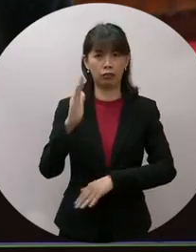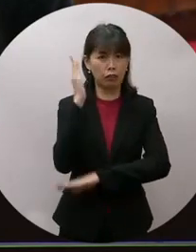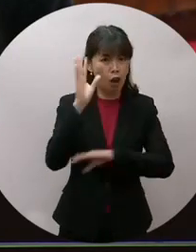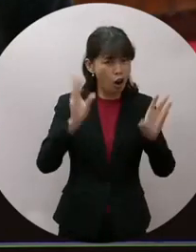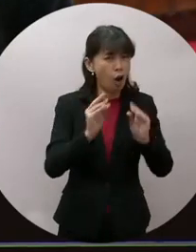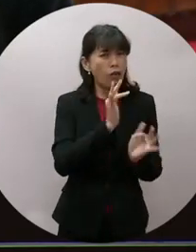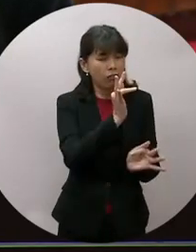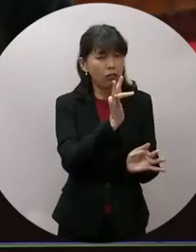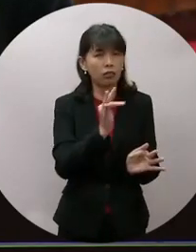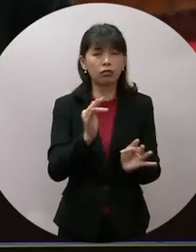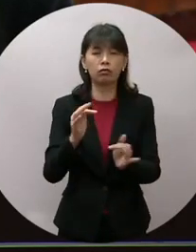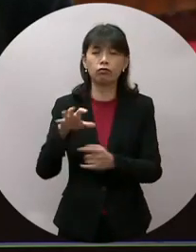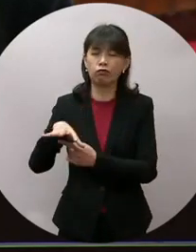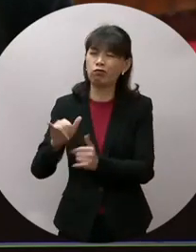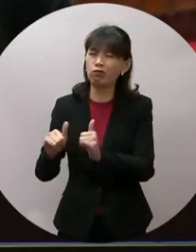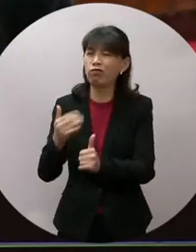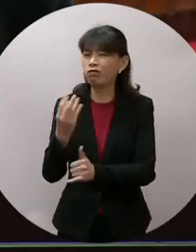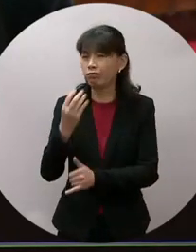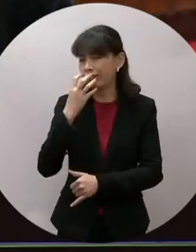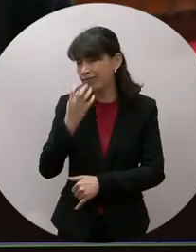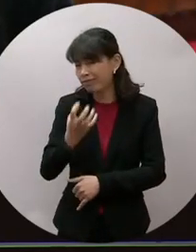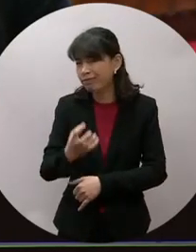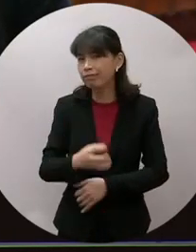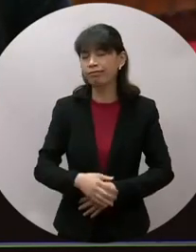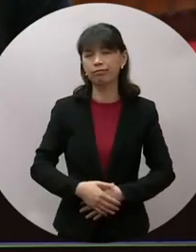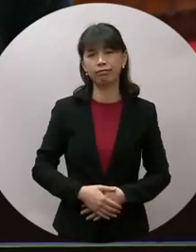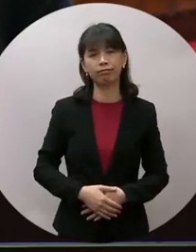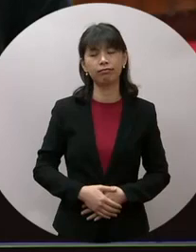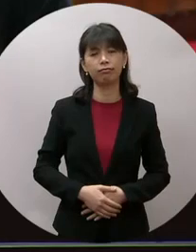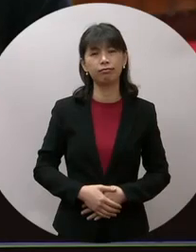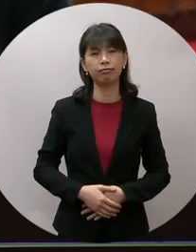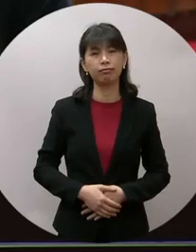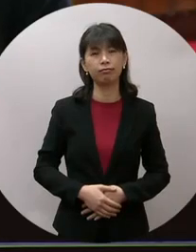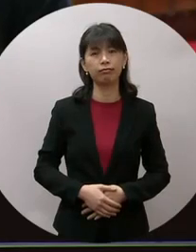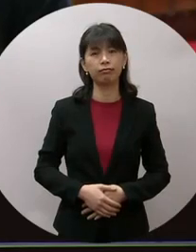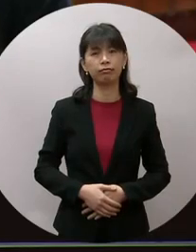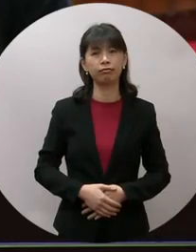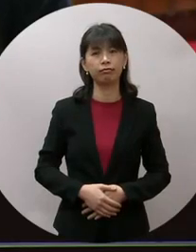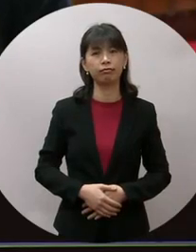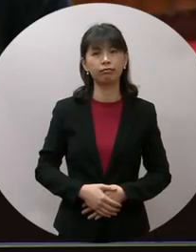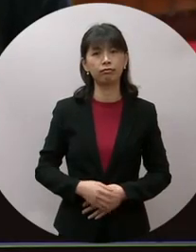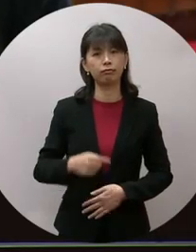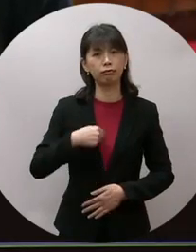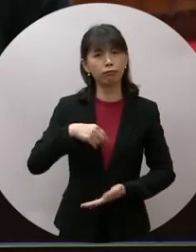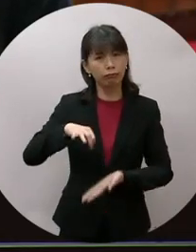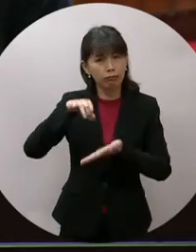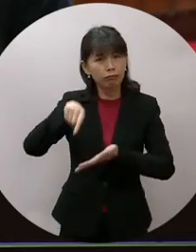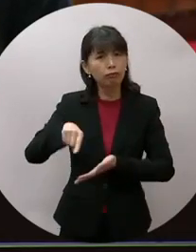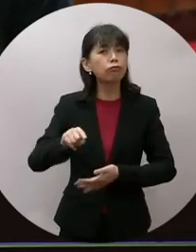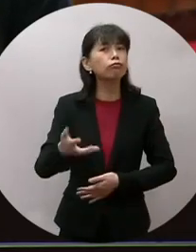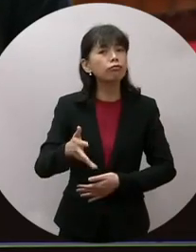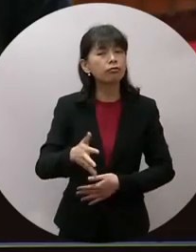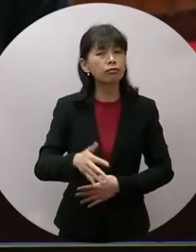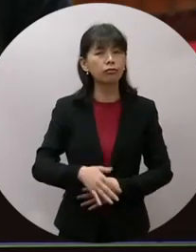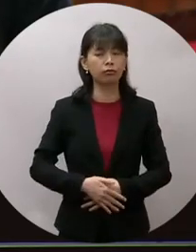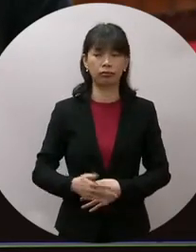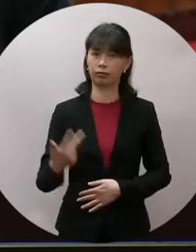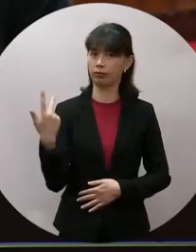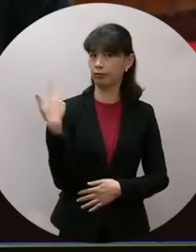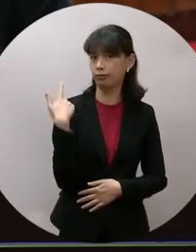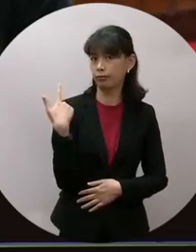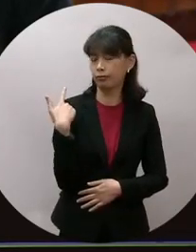有，政府有，他有他的角色。为什么我会从这个地方谈起？因为在上个礼